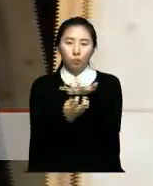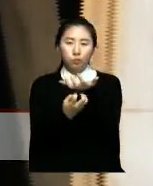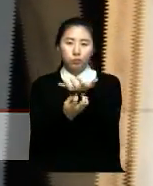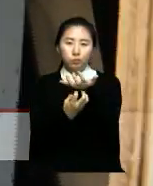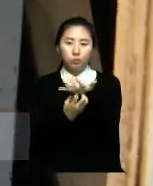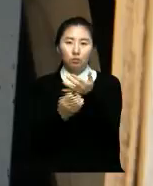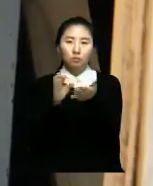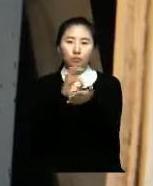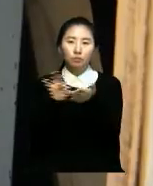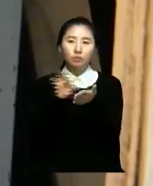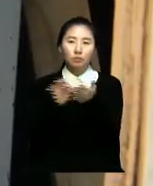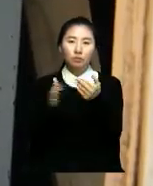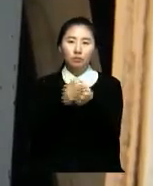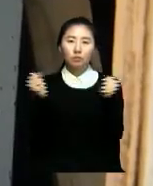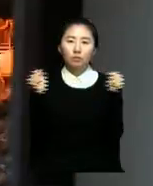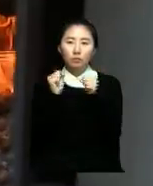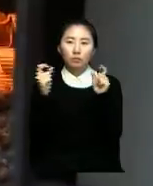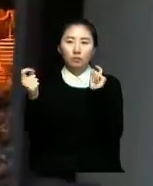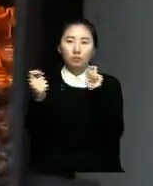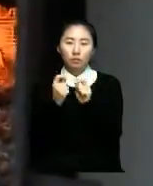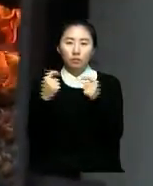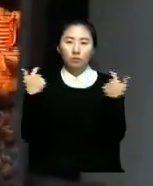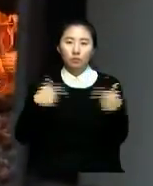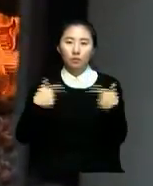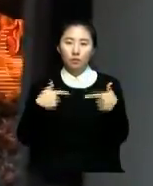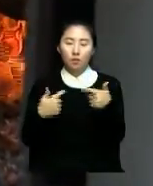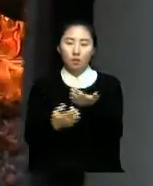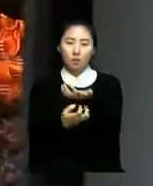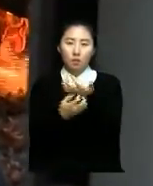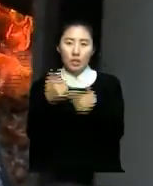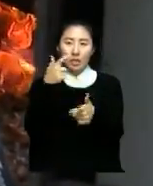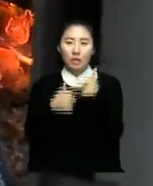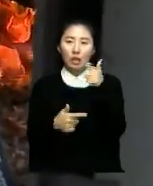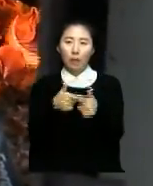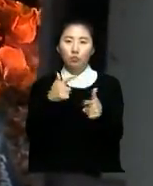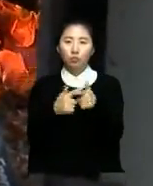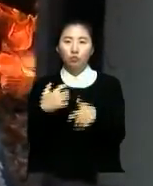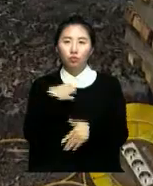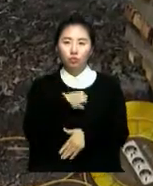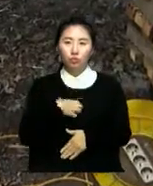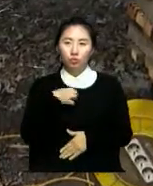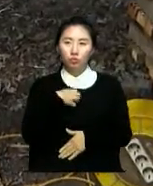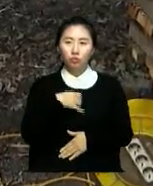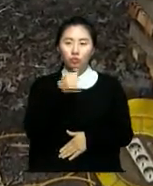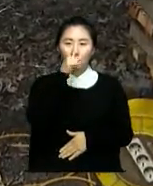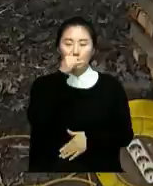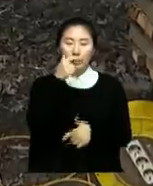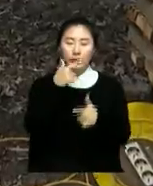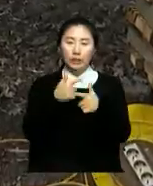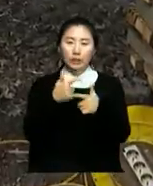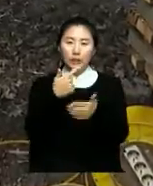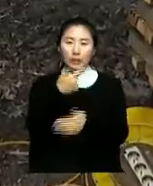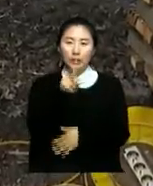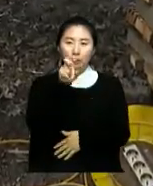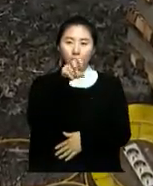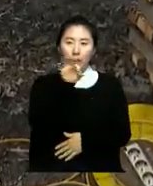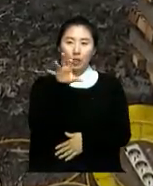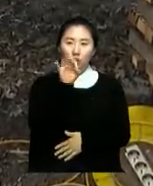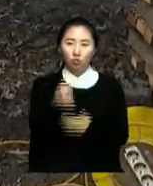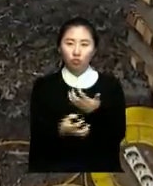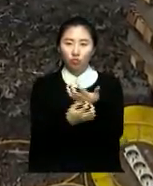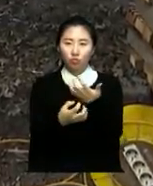사용합니다. 그래서 겨울이 다가오면 해마다 땔감을 걱정합니다. 그런데 남양주시가 장작 2톤을